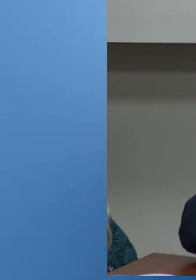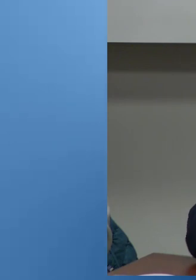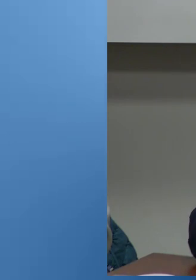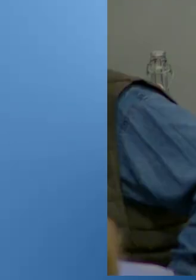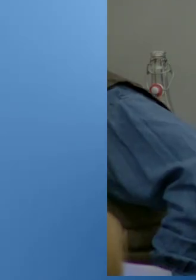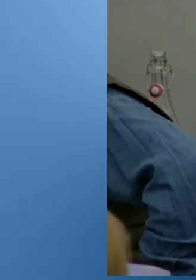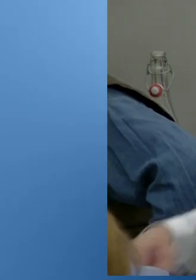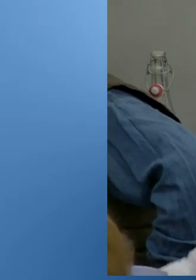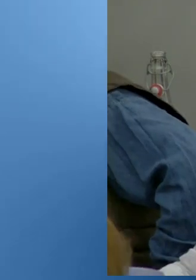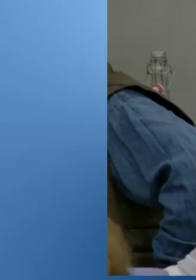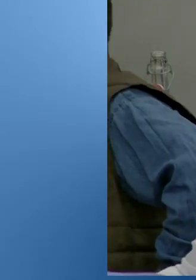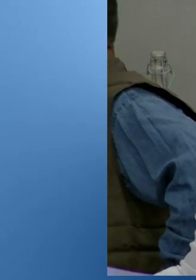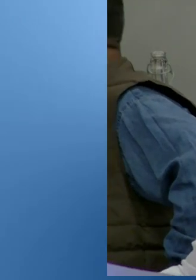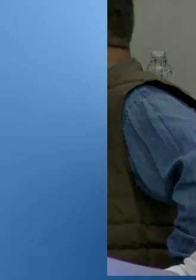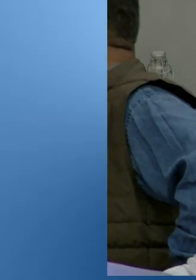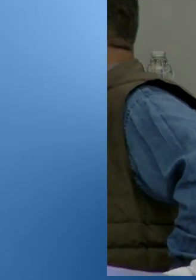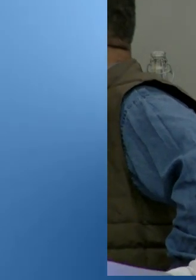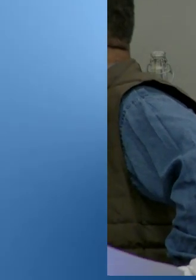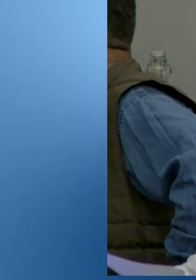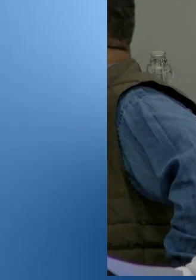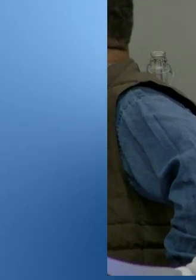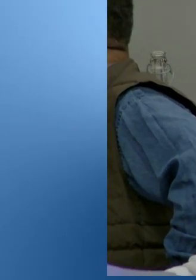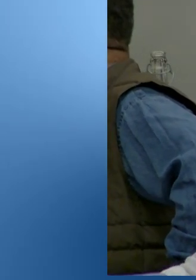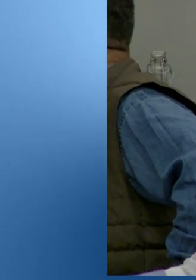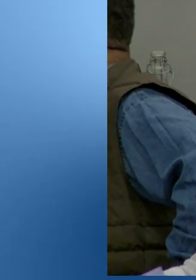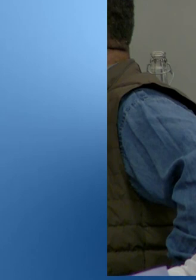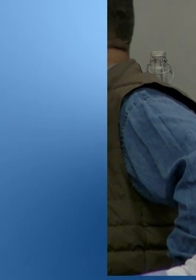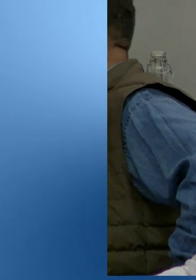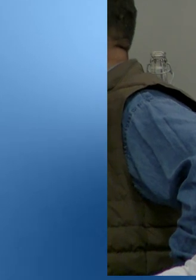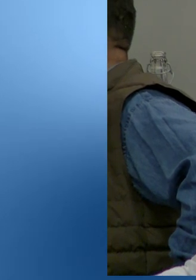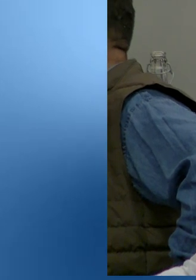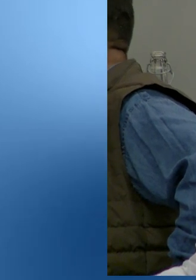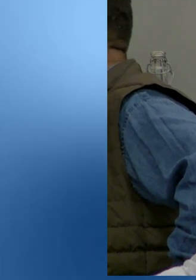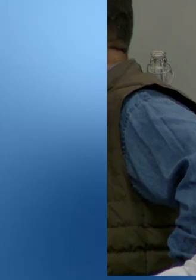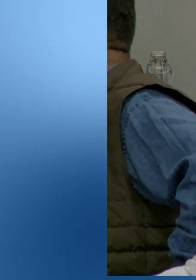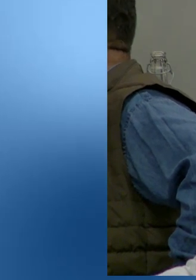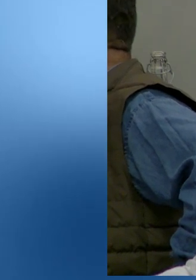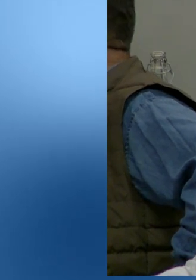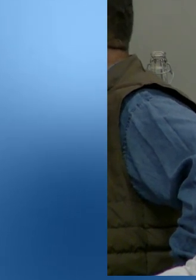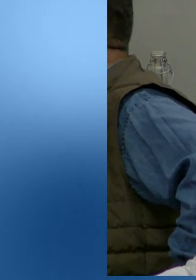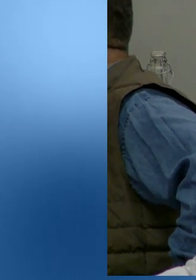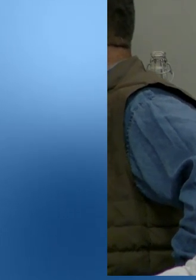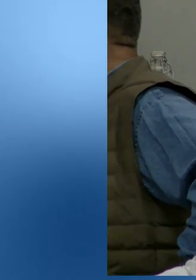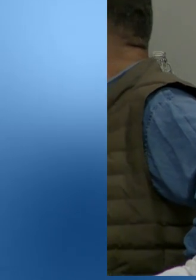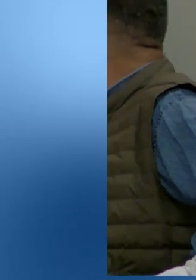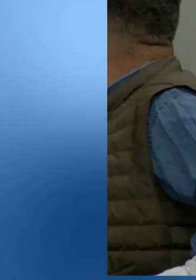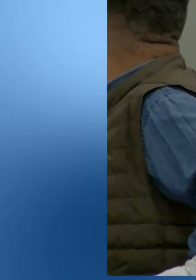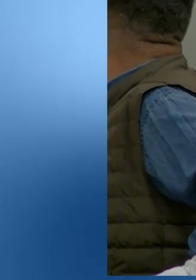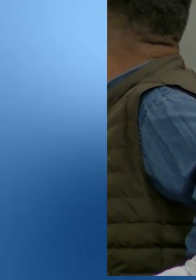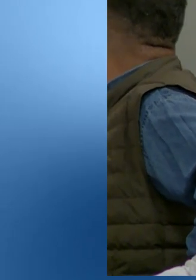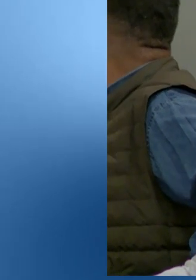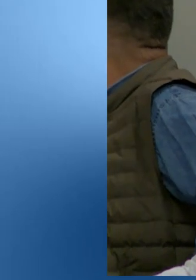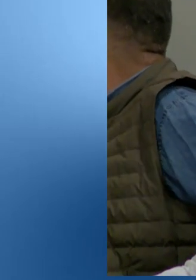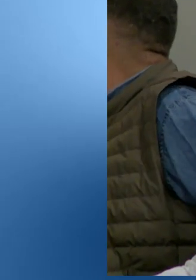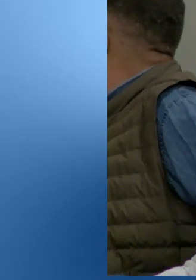l'escalier alors merci déjà à Pascal clouer de ramener l'éducation populaire dans le débat parce que et de